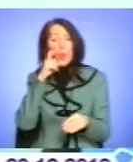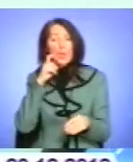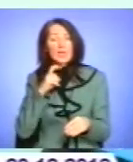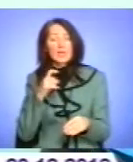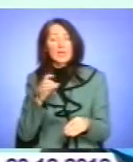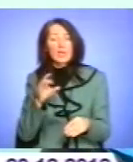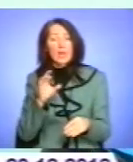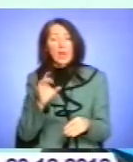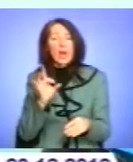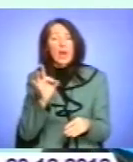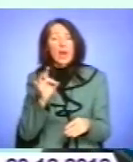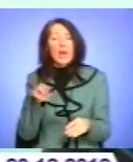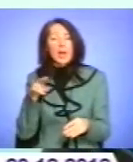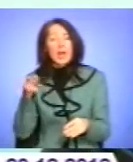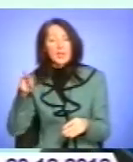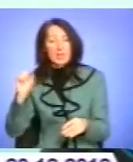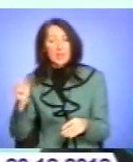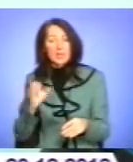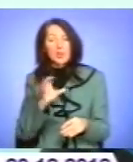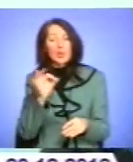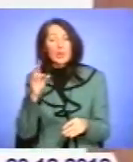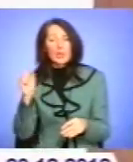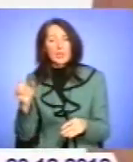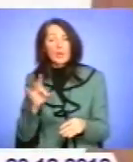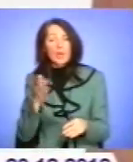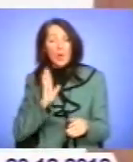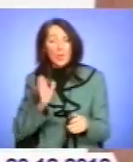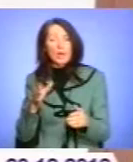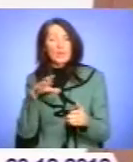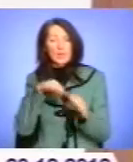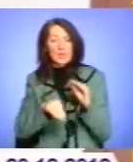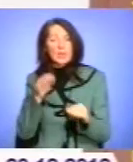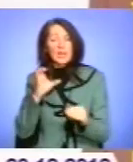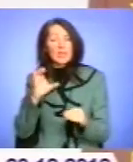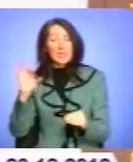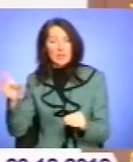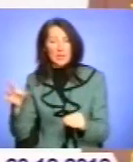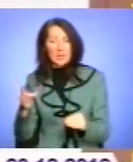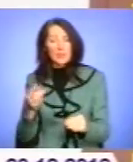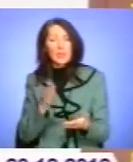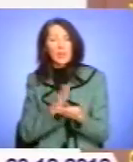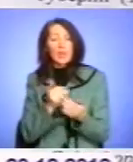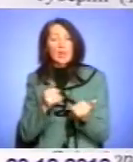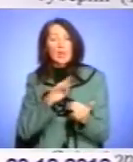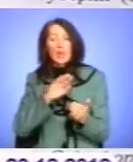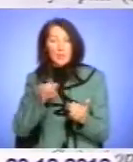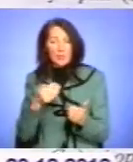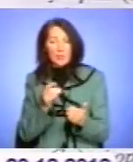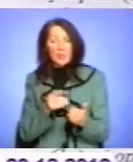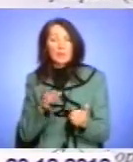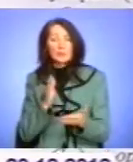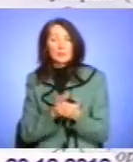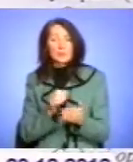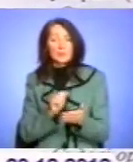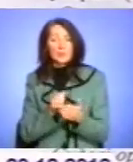Соціалістичній Республіці, яка на той час була в складі Радянського Союзу. Останнім часом побільшало запитів, що надходять до архіву, та урізноманітнилась